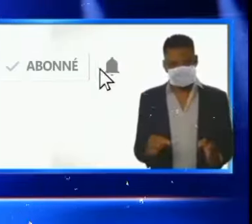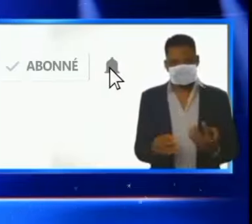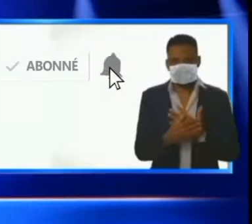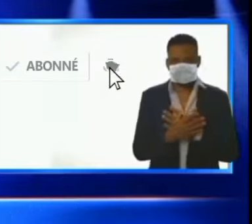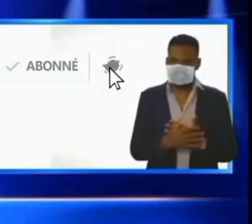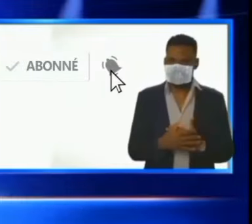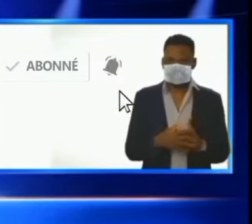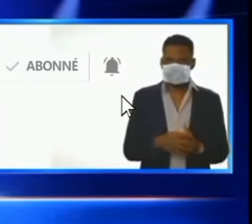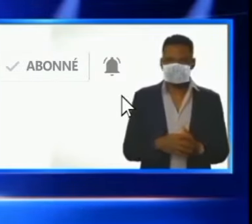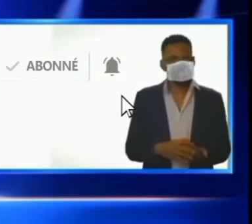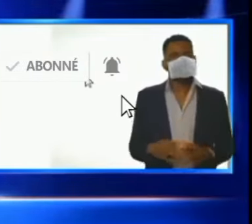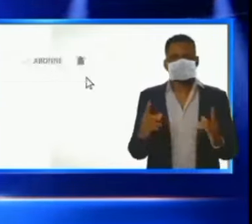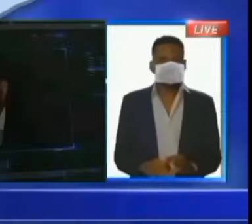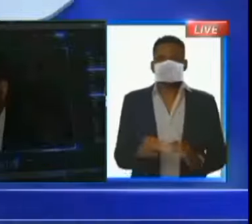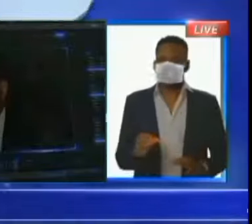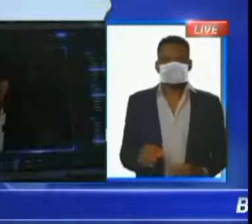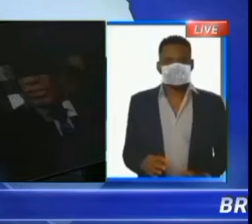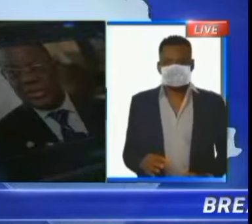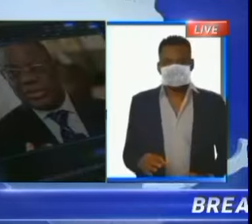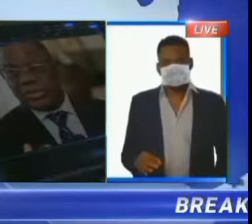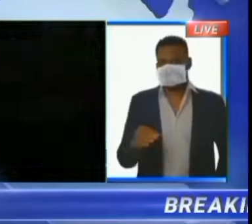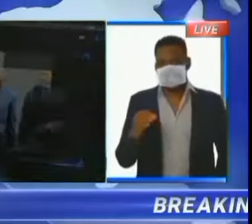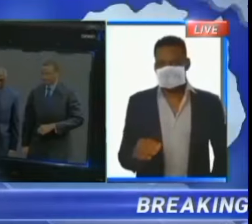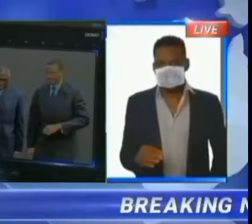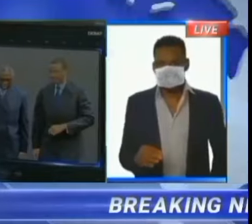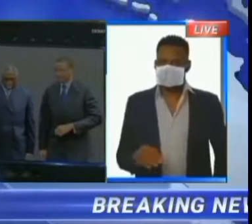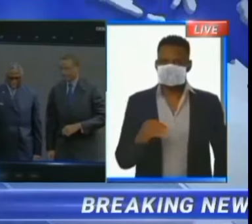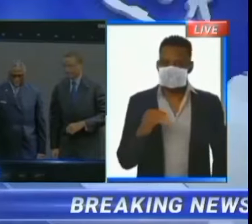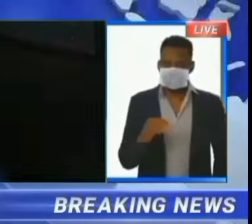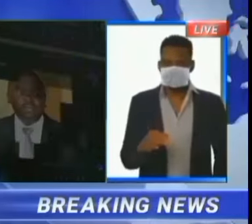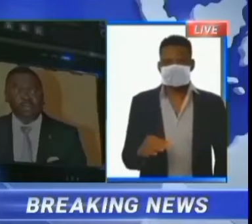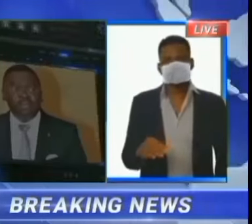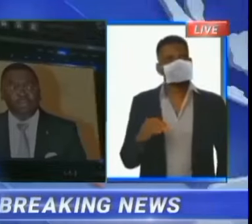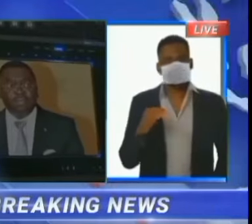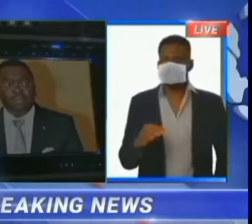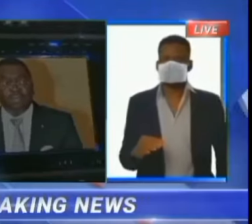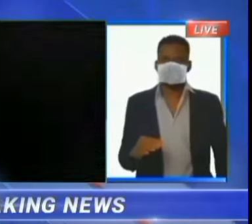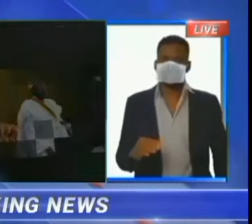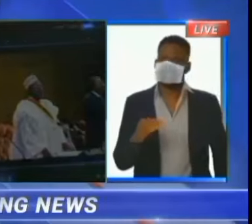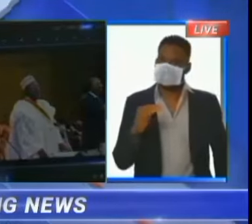Abonnez-vous simplement et activez la cloche de notification pour être toujours les mieux informés. Bien sûr, vos commentaires sont toujours les bienvenus.